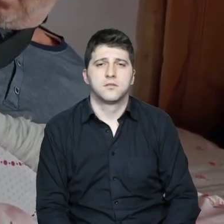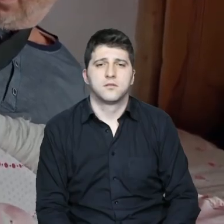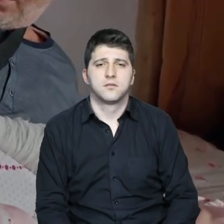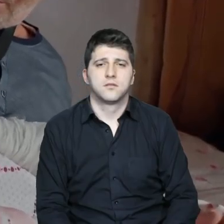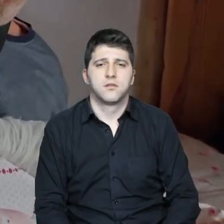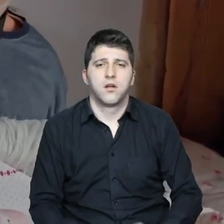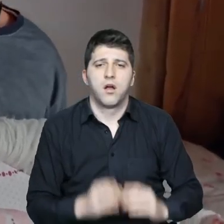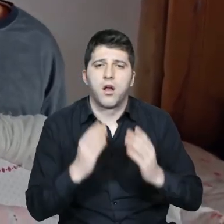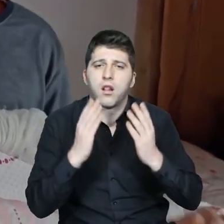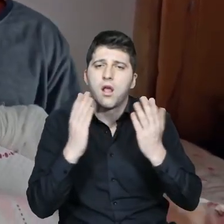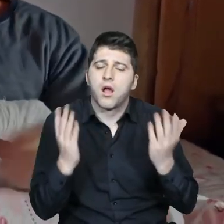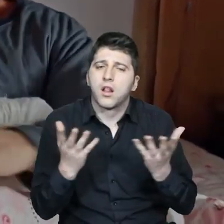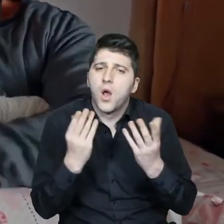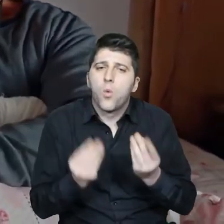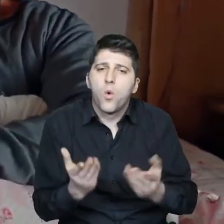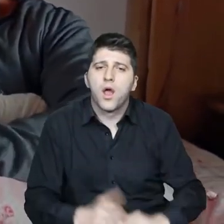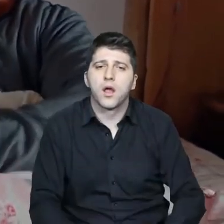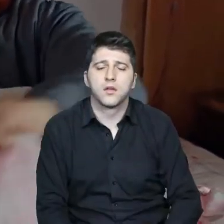Allah Allah, bu ne ya?